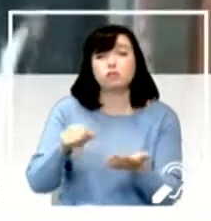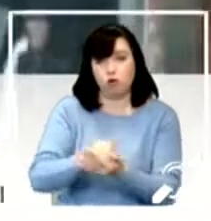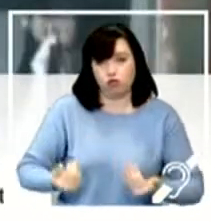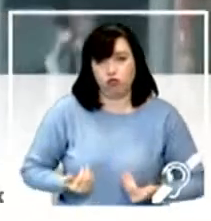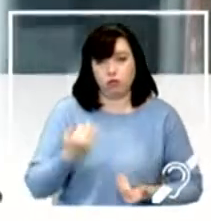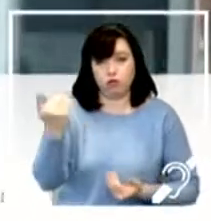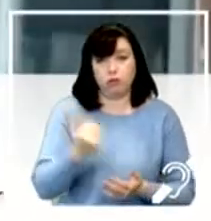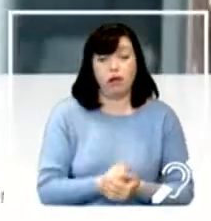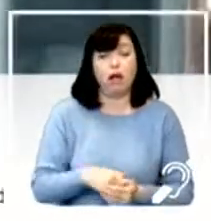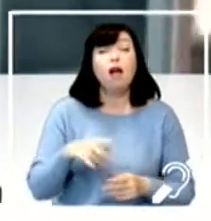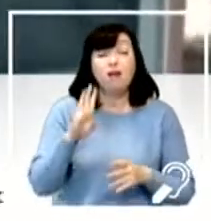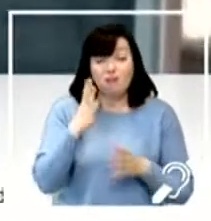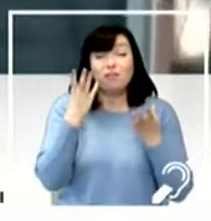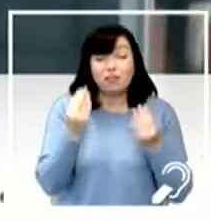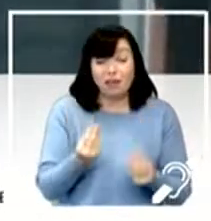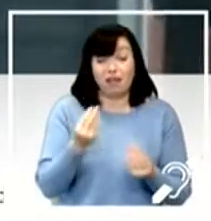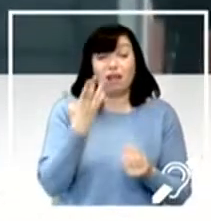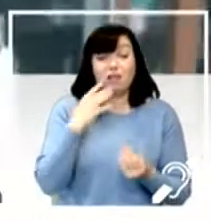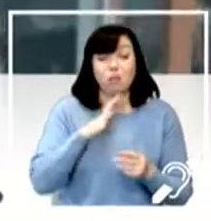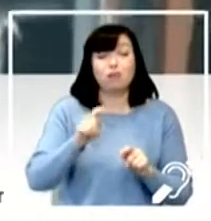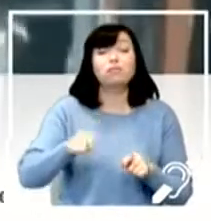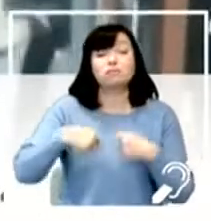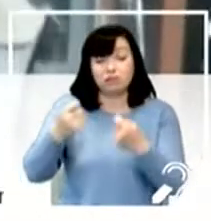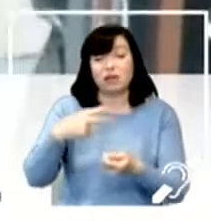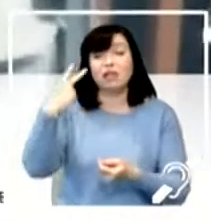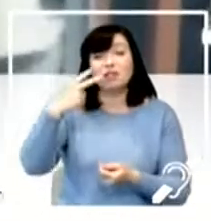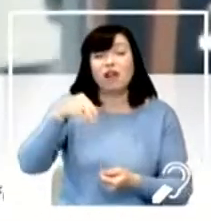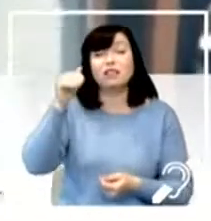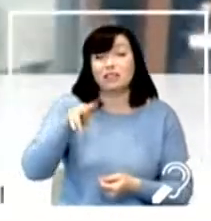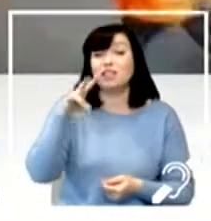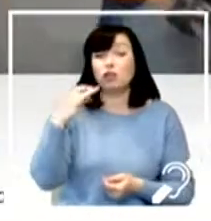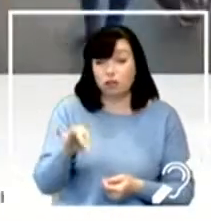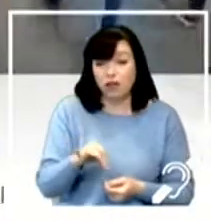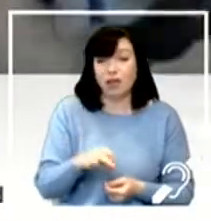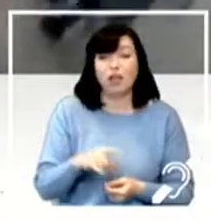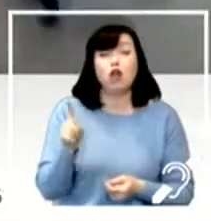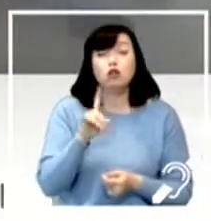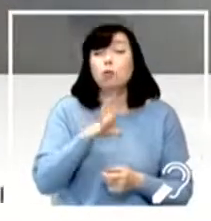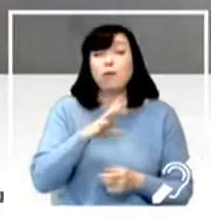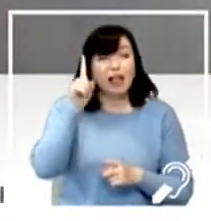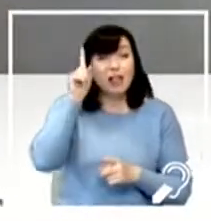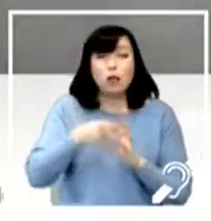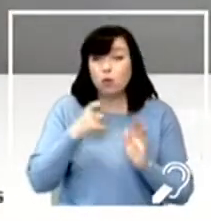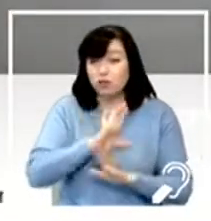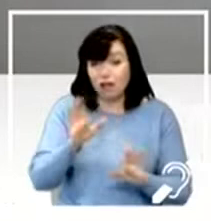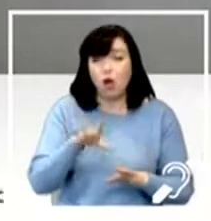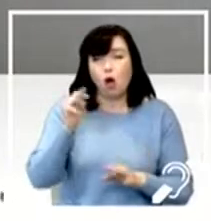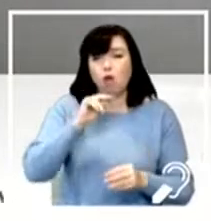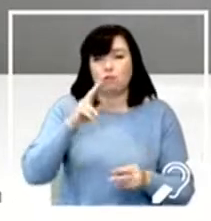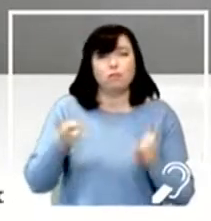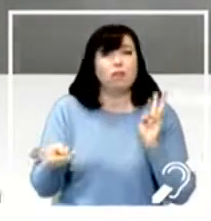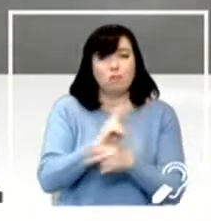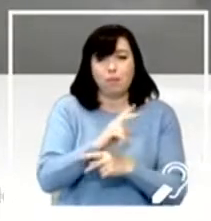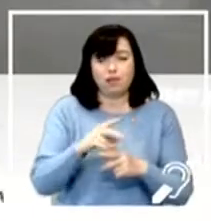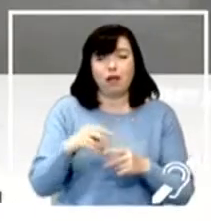ziua flagrantului, victima i-a transmis suspectului prima tranșă de 20.000 de lei. Pentru a nu fi recunoscut de polițiști, individul și-a schimbat pe